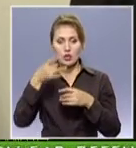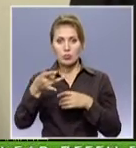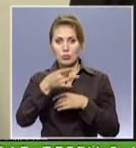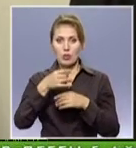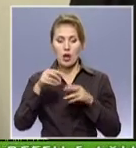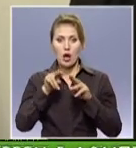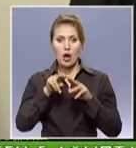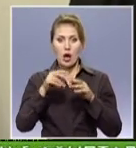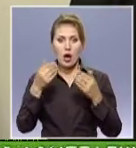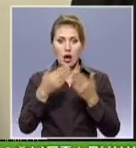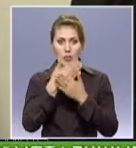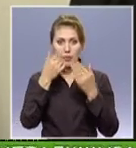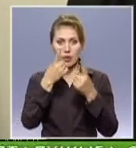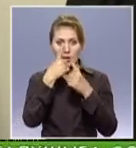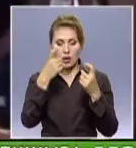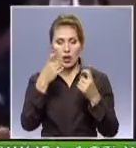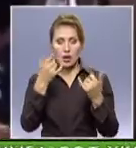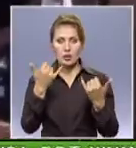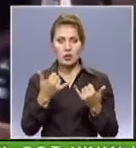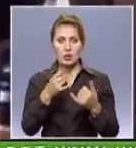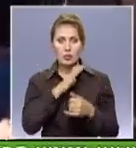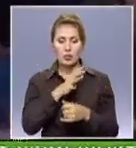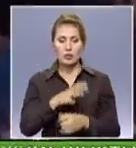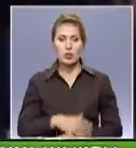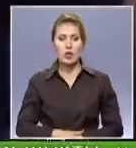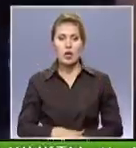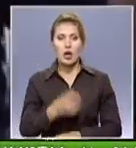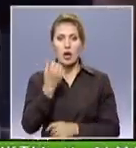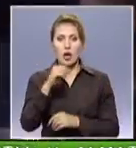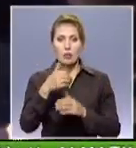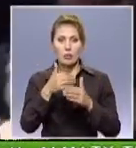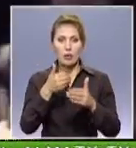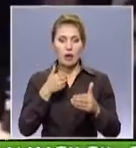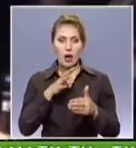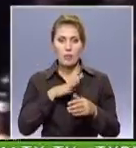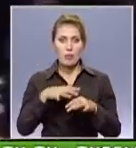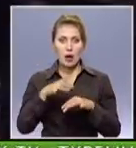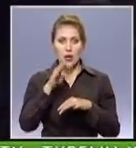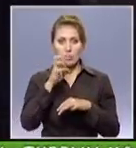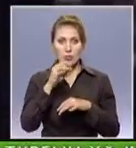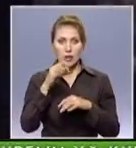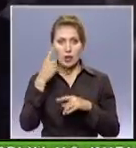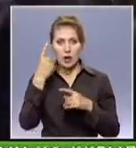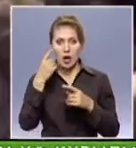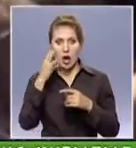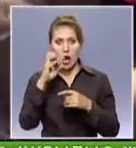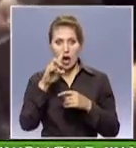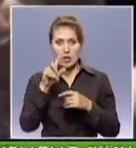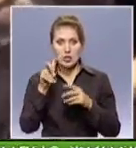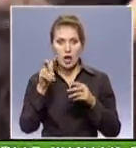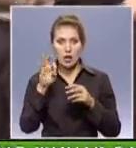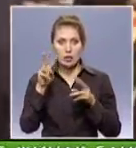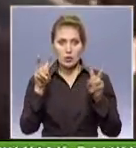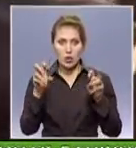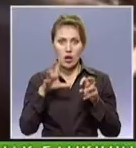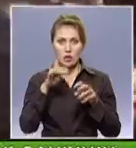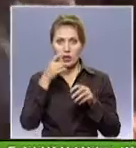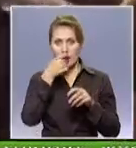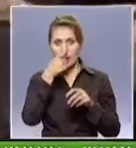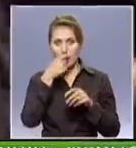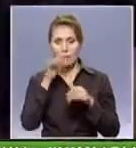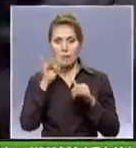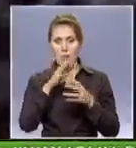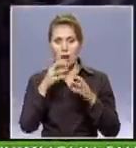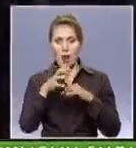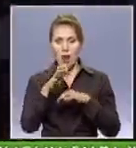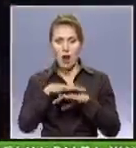бұқара ақпарат құралдарында жариялансын. Жеңіс күні қарсаңында Жарылқап Қалыбайдың аңыз адам журналының кезекті санын Гитлерге арнауы